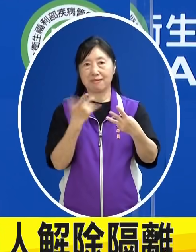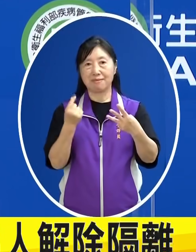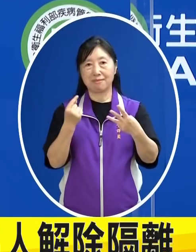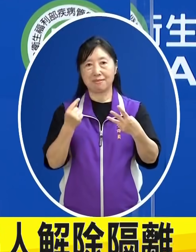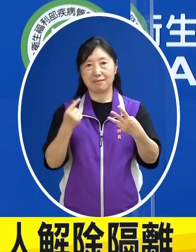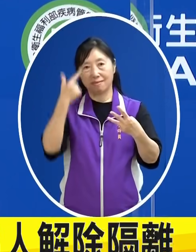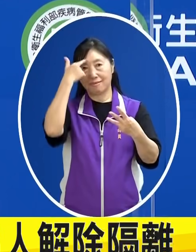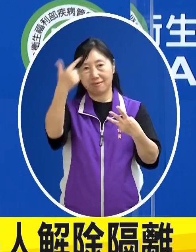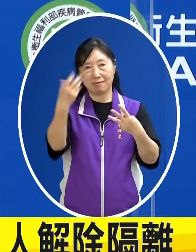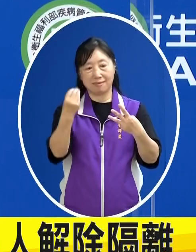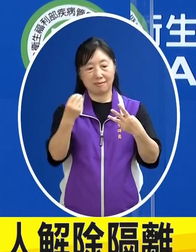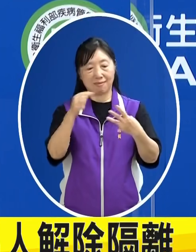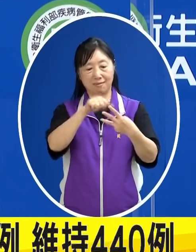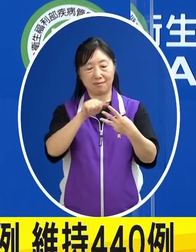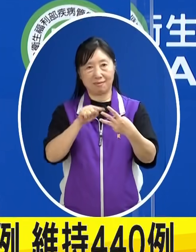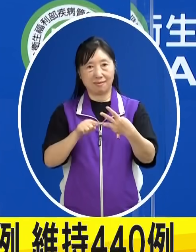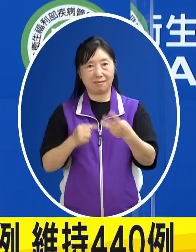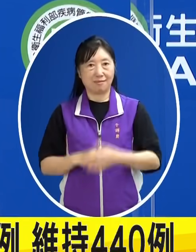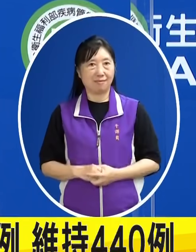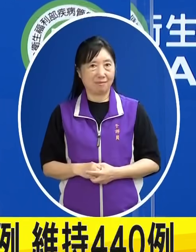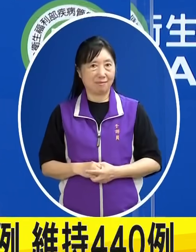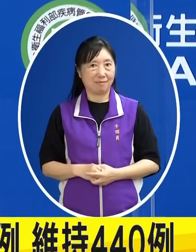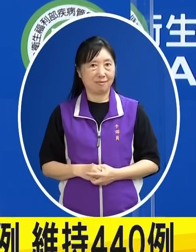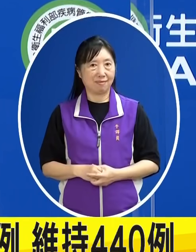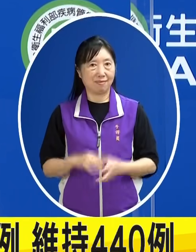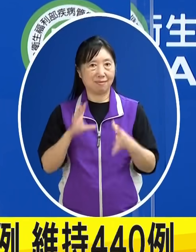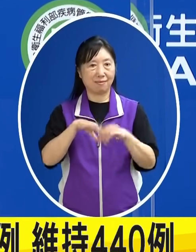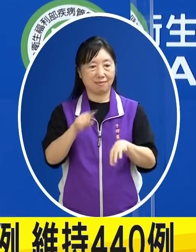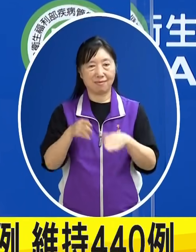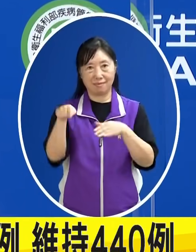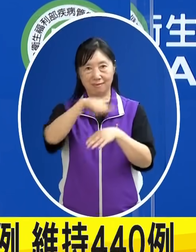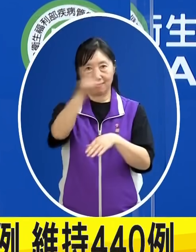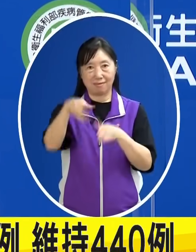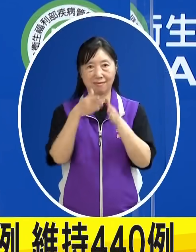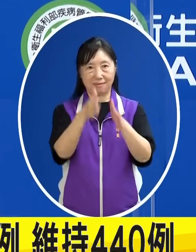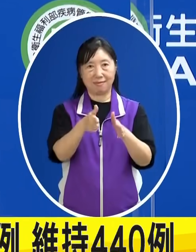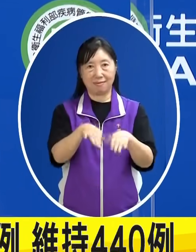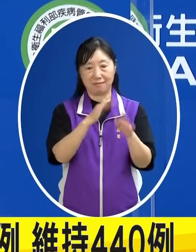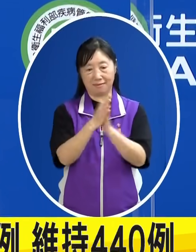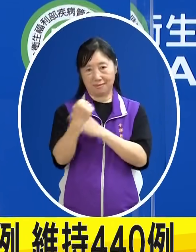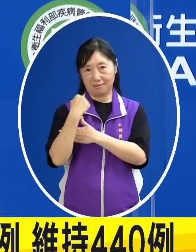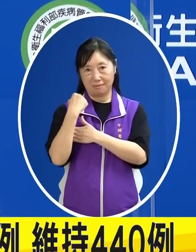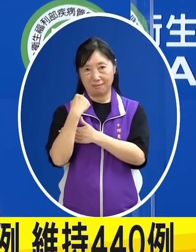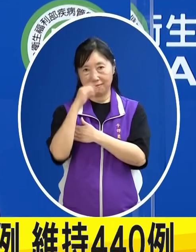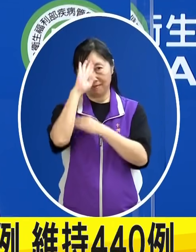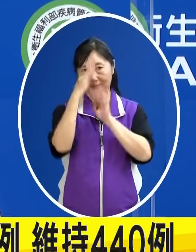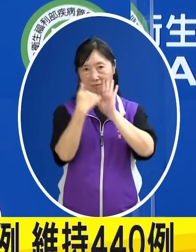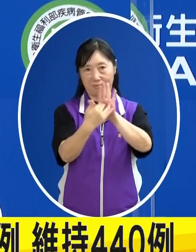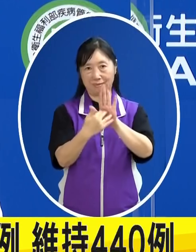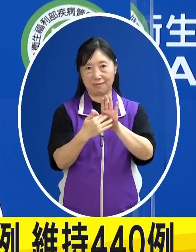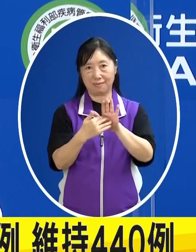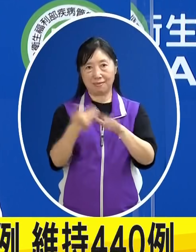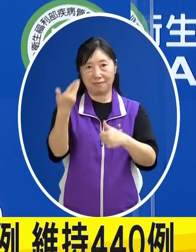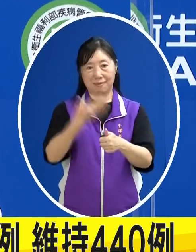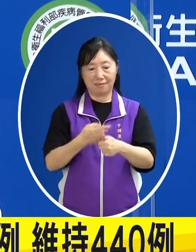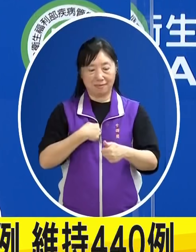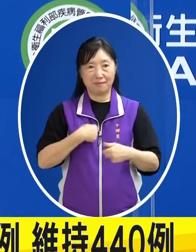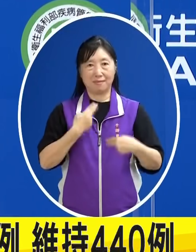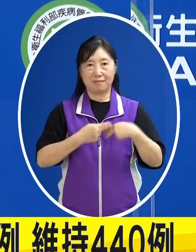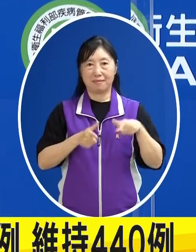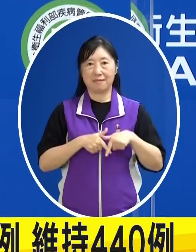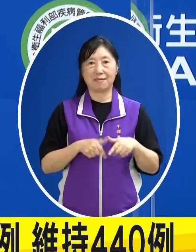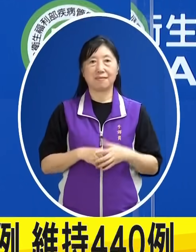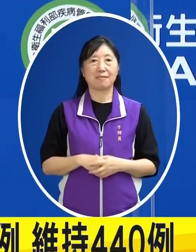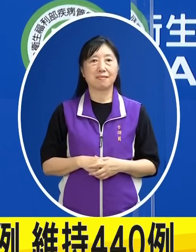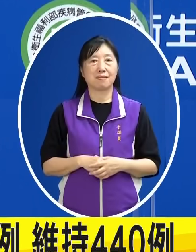关卡，好，那我想大家对这样的一个防疫，大家都非常的努力，哈，我们应该有信心。好，那有